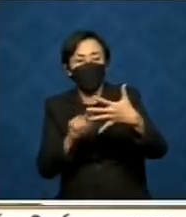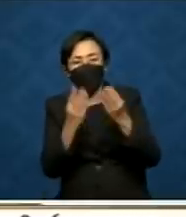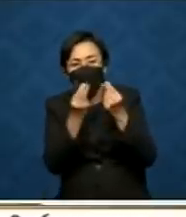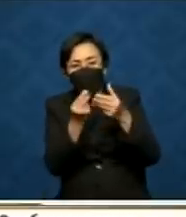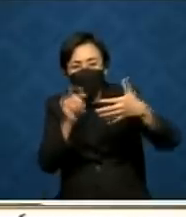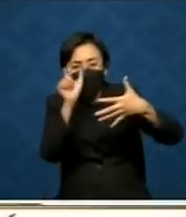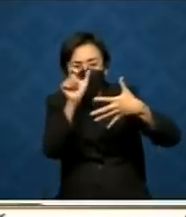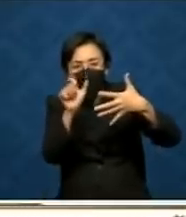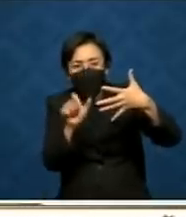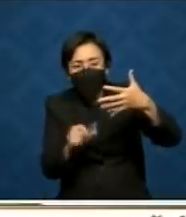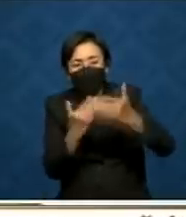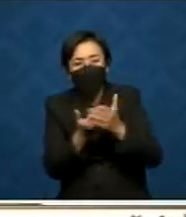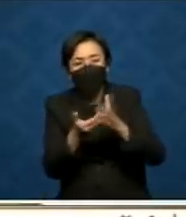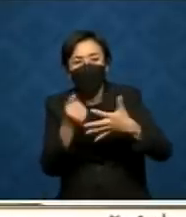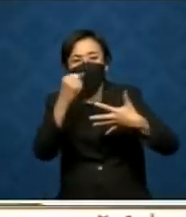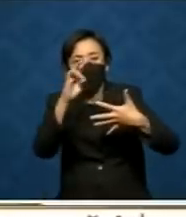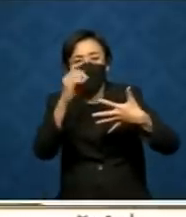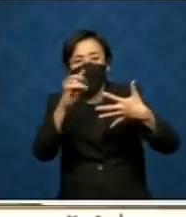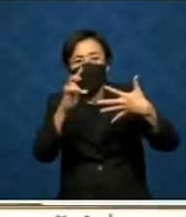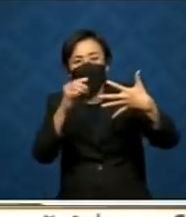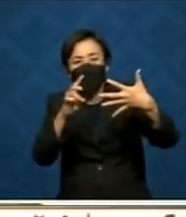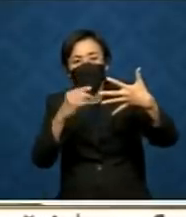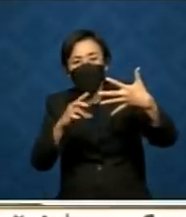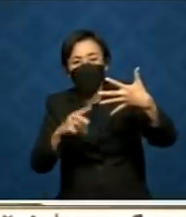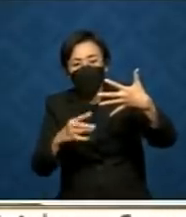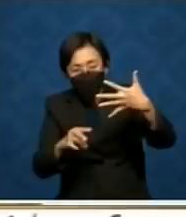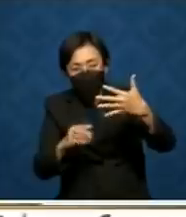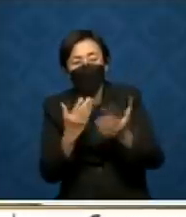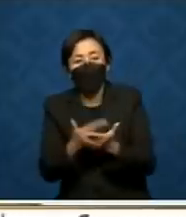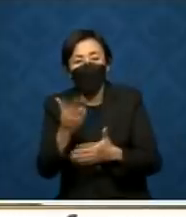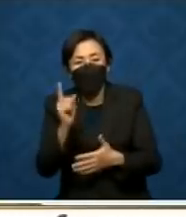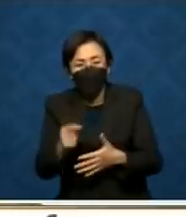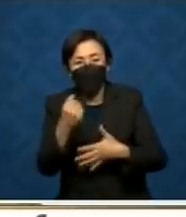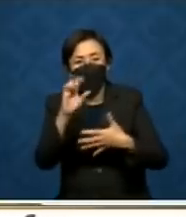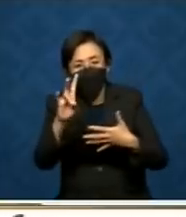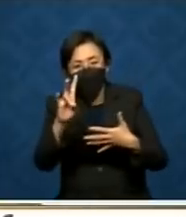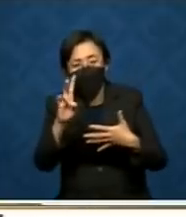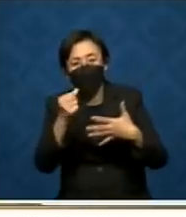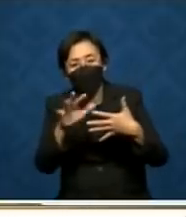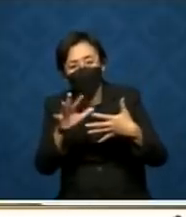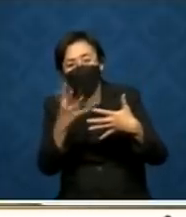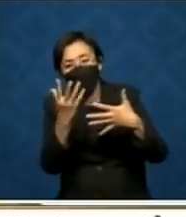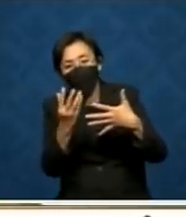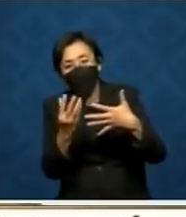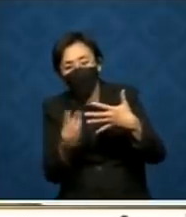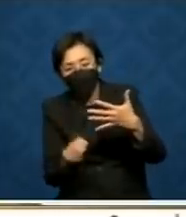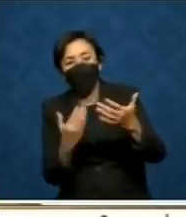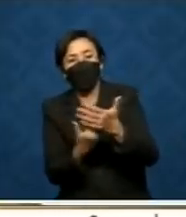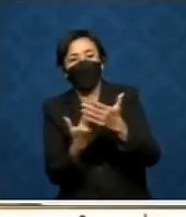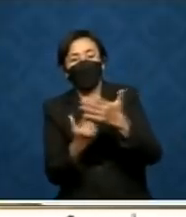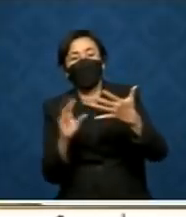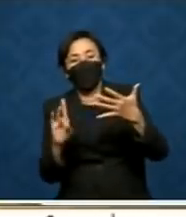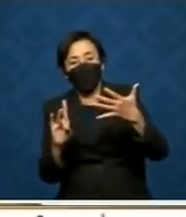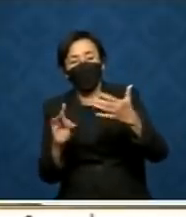เบิกงบประมาณมามัน 17บาทเพราะซื้อจาก 17ทำไมลดลงมาเรื่อยลงมาเรื่อยเหลือ 8บาทก็